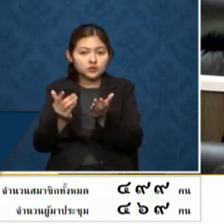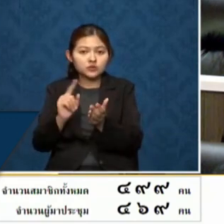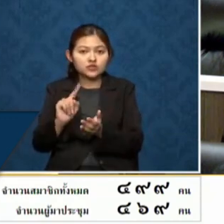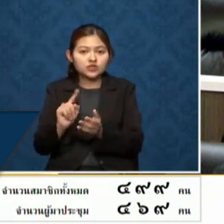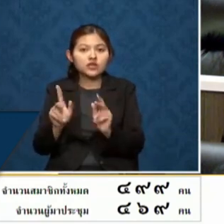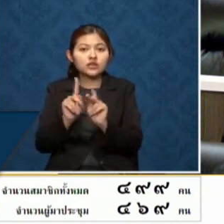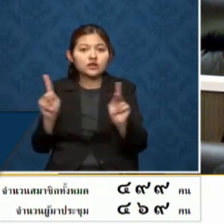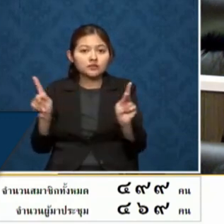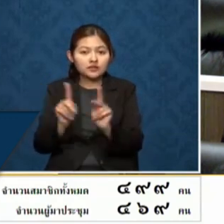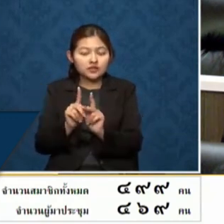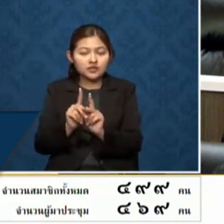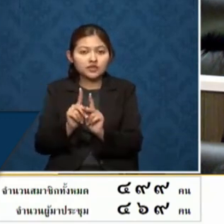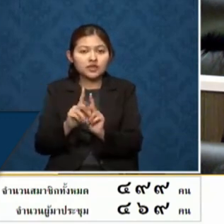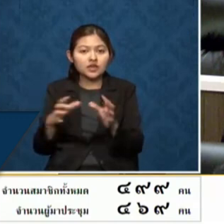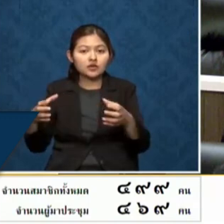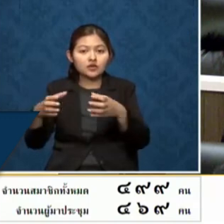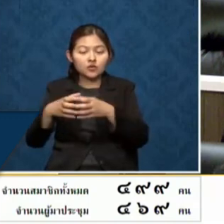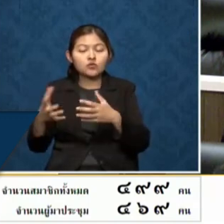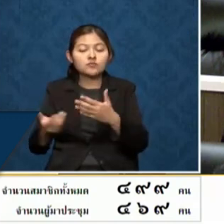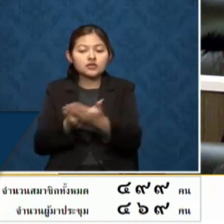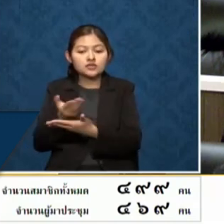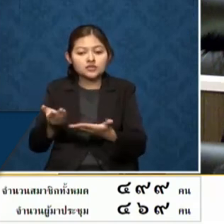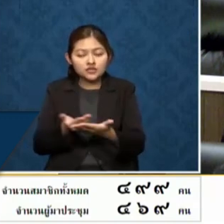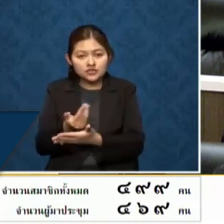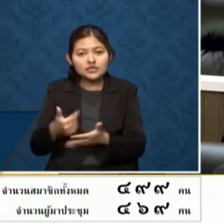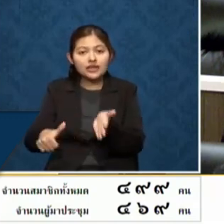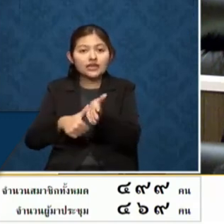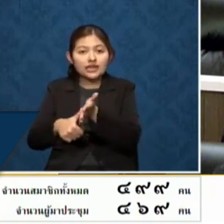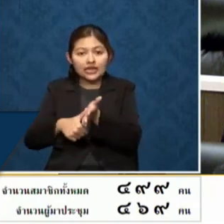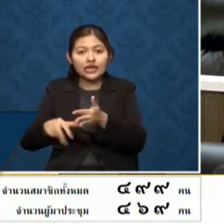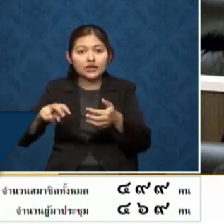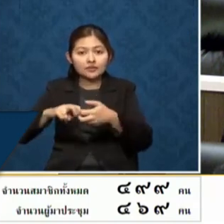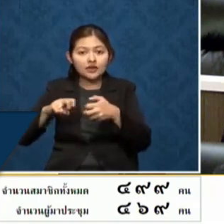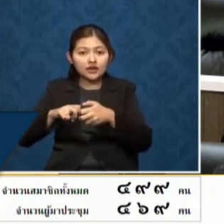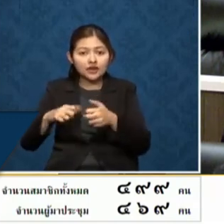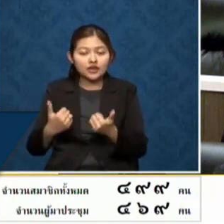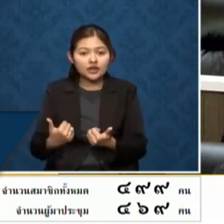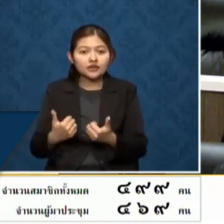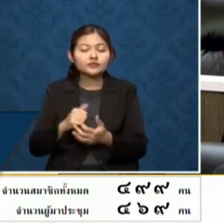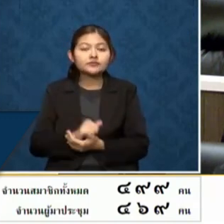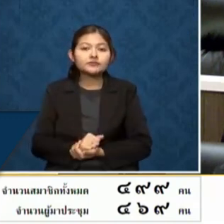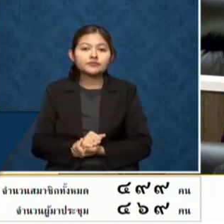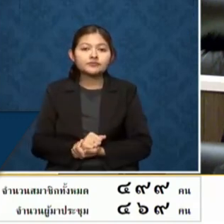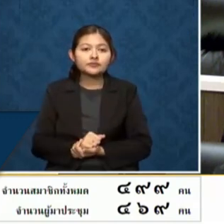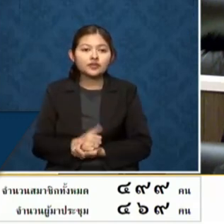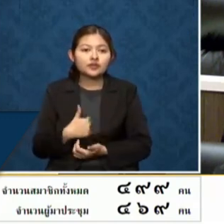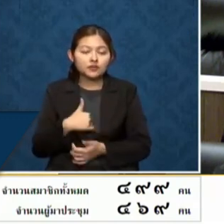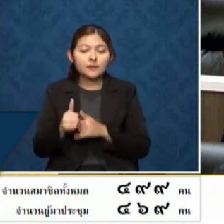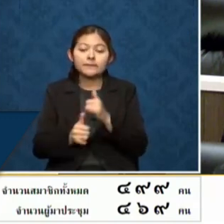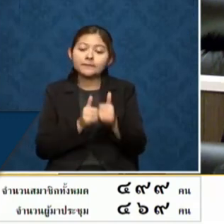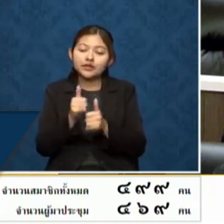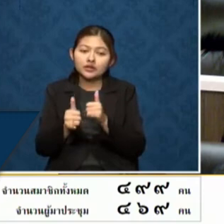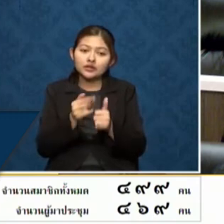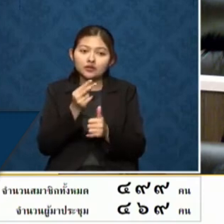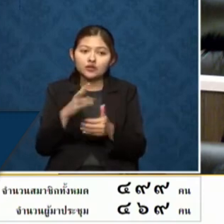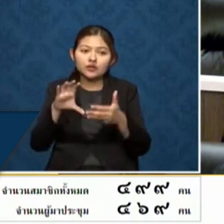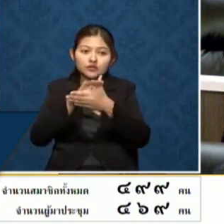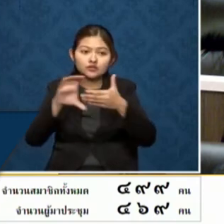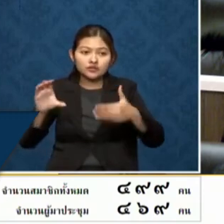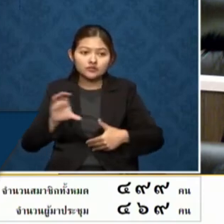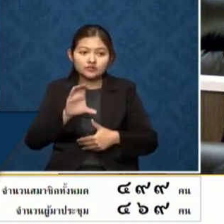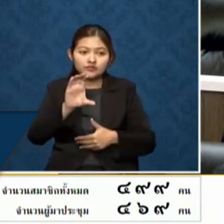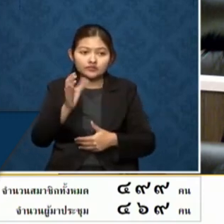กรรมาธิการวิสามัญนะครับเพื่อศึกษาและแก้ไขปัญหาเรื่องนี้ครับเพราะว่าจากการลงพื้นที่ครับอ่าสไลด์ขึ้นด้วยครับ